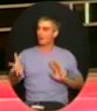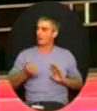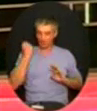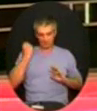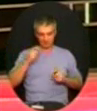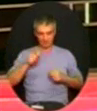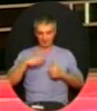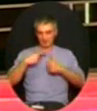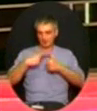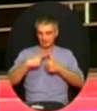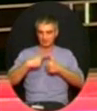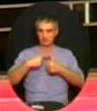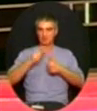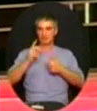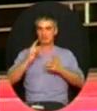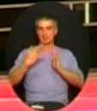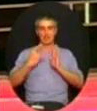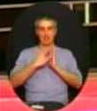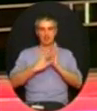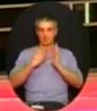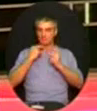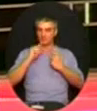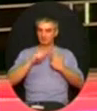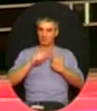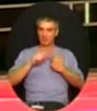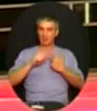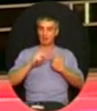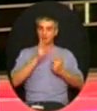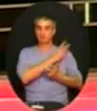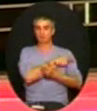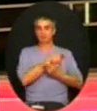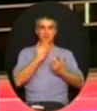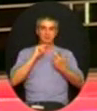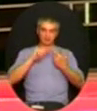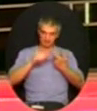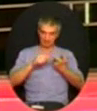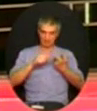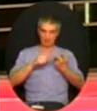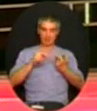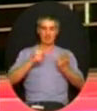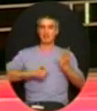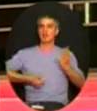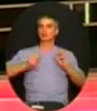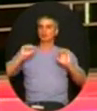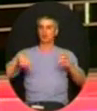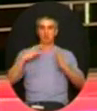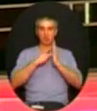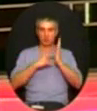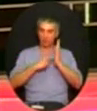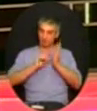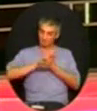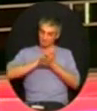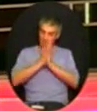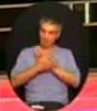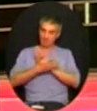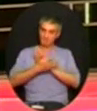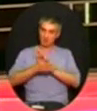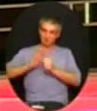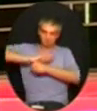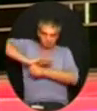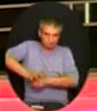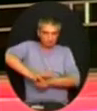את הכנסת, את מערכת החקיקה בישראל, את משטרת ישראל, את רשויות שלטון החוק, ולהפוך אותם